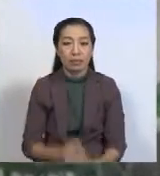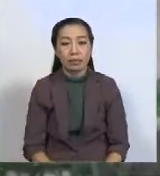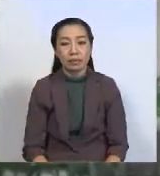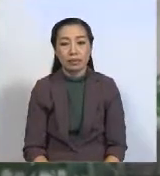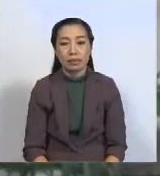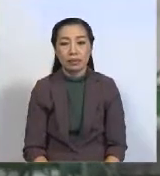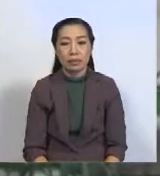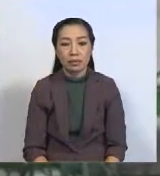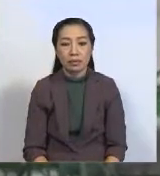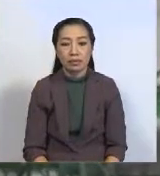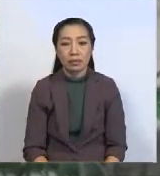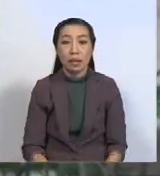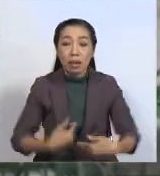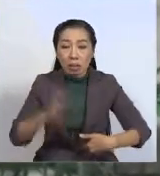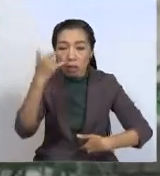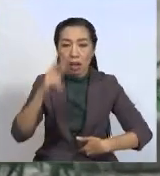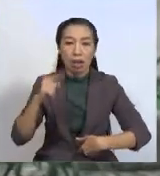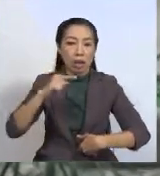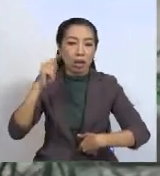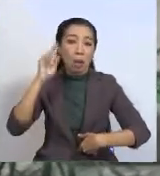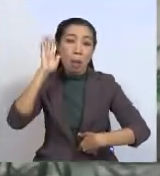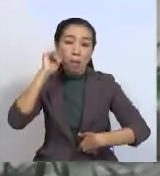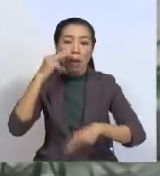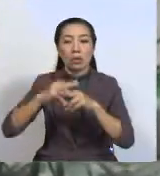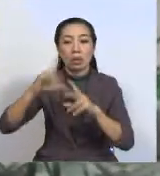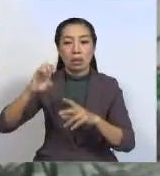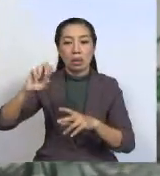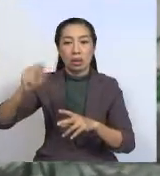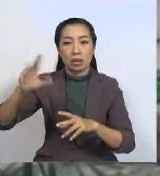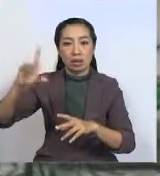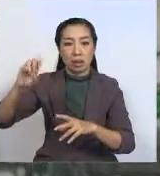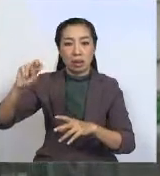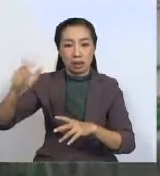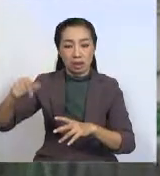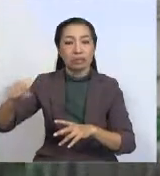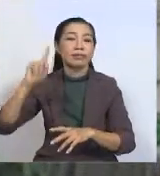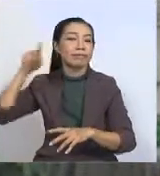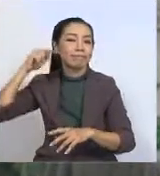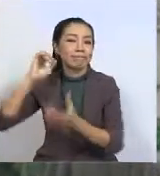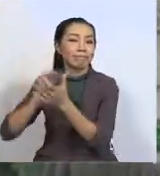รัฐประชาชนจีนเกิดจากแพนด้าตัวผู้ชื่อชิงชิงและแพนด้าตัวเมียชื่อไผ่แถว